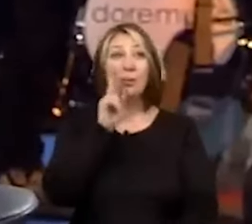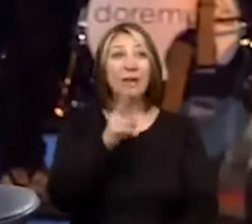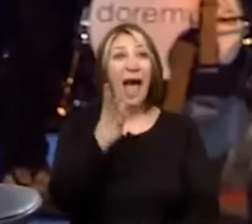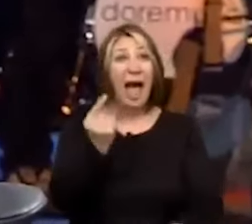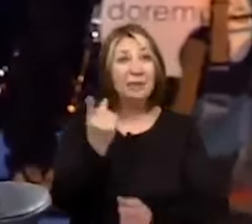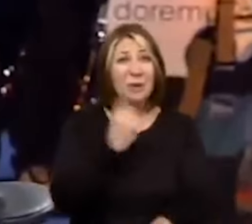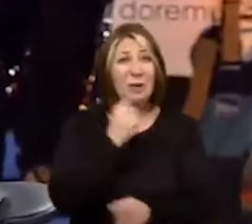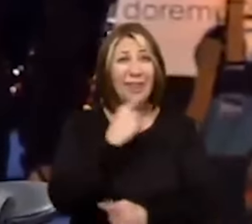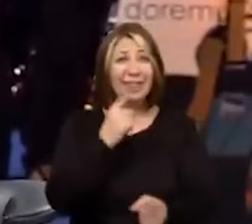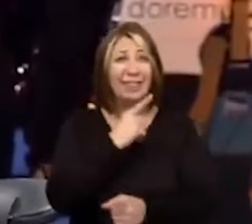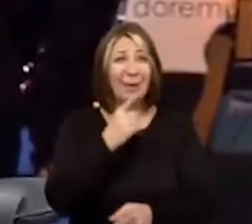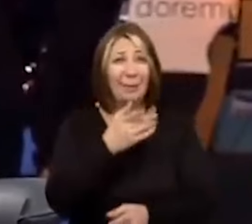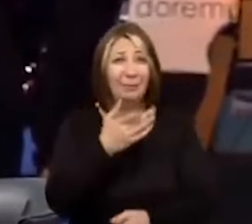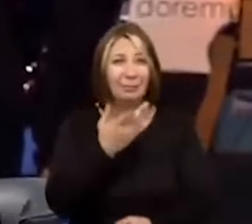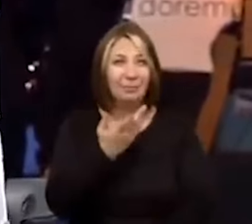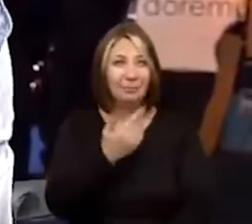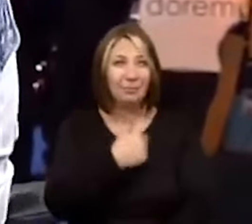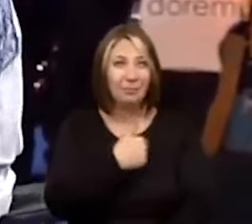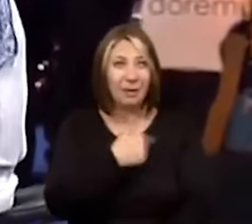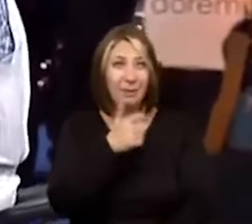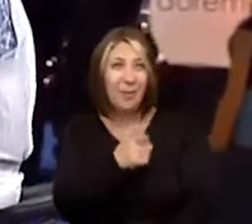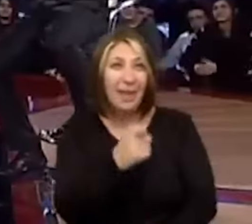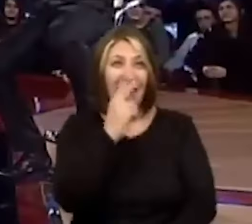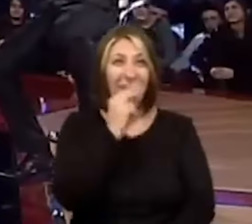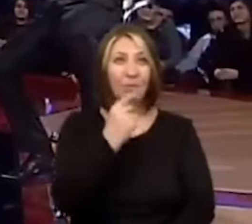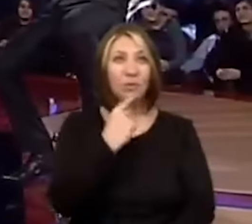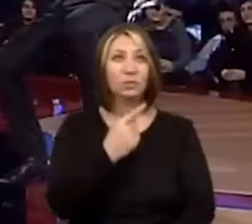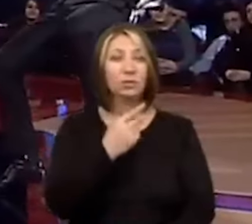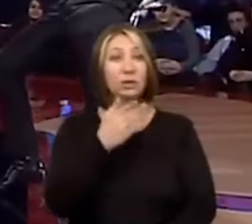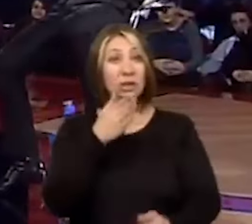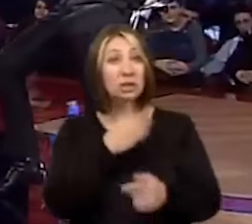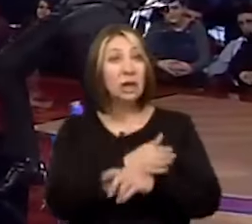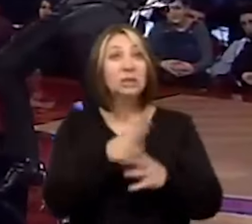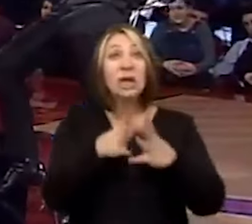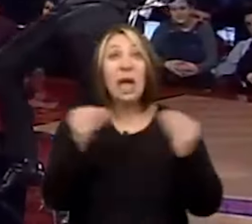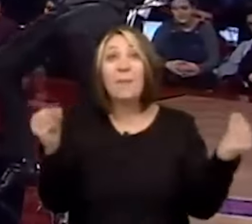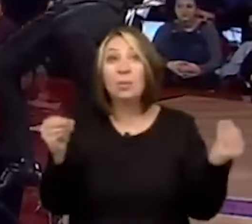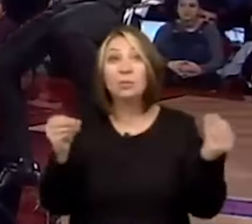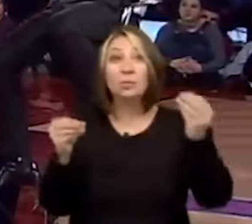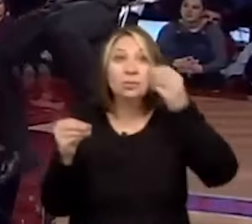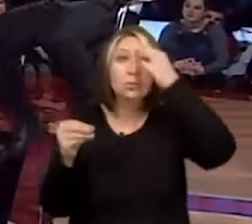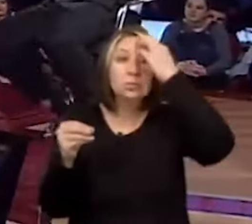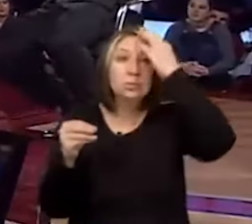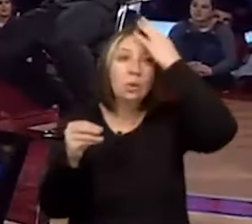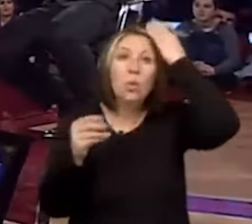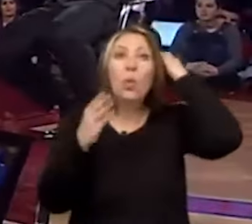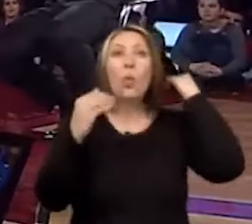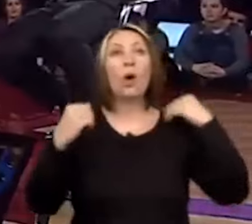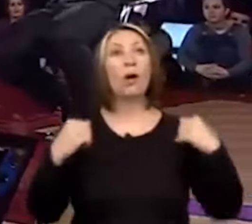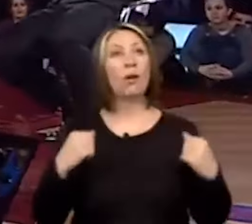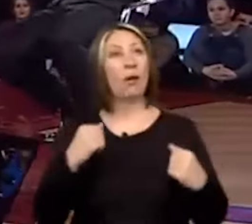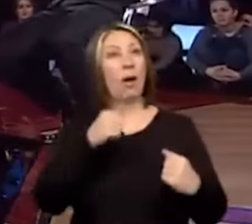görünce ha çok tatlı post edeyim ben de diyoruz. Yani gerçeği yok ediyorsun. Ve o kalın